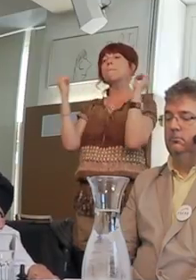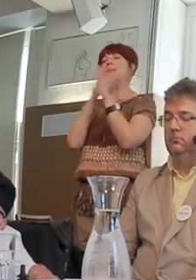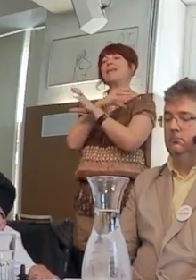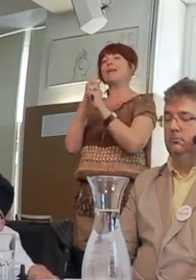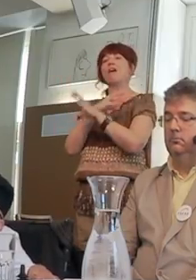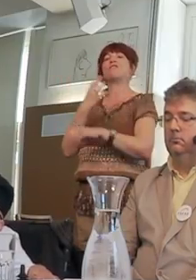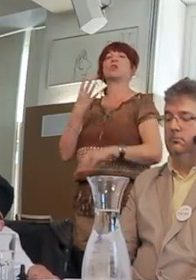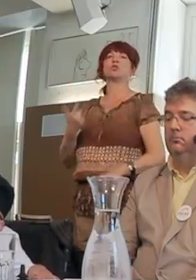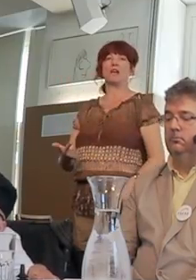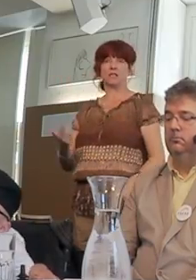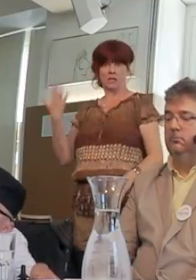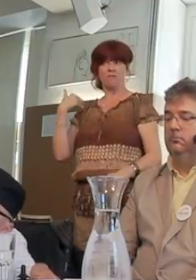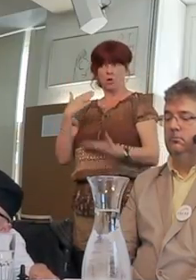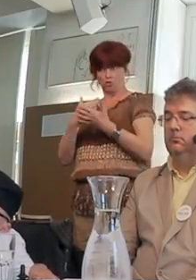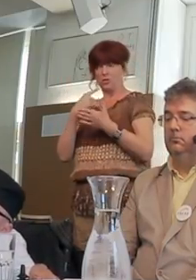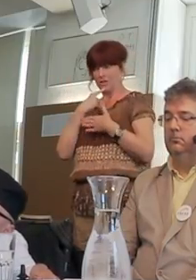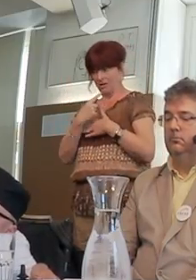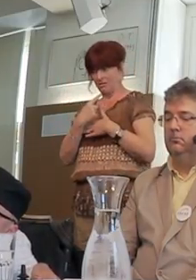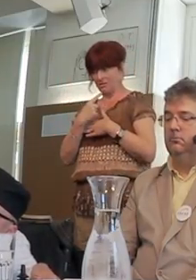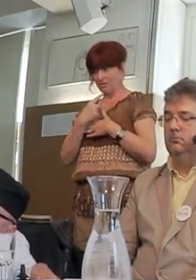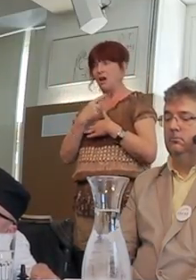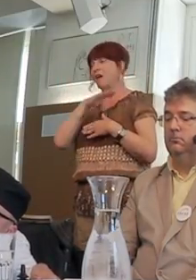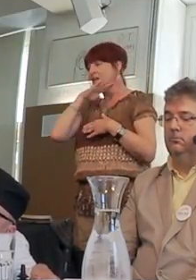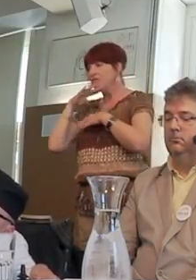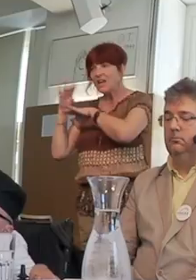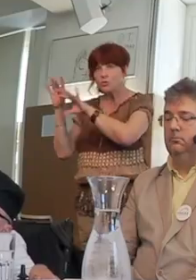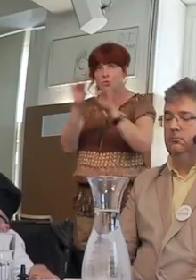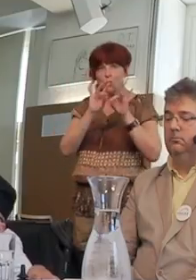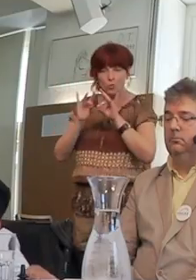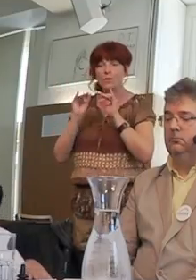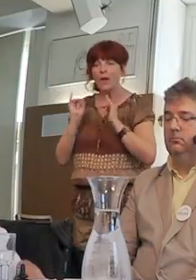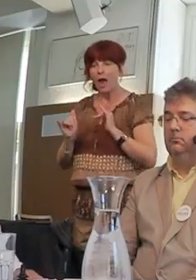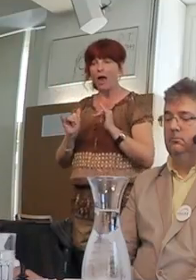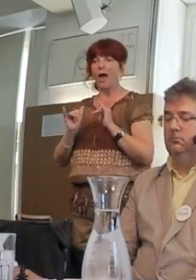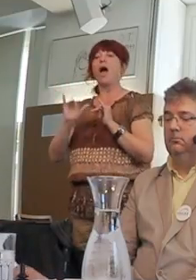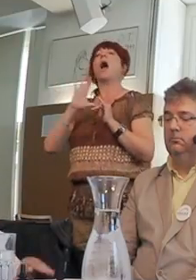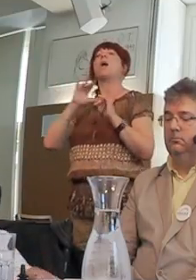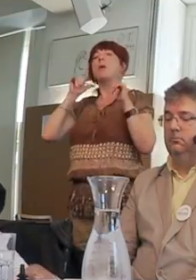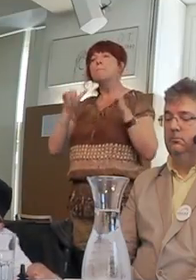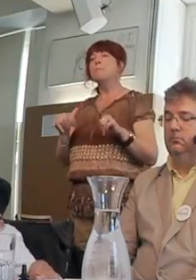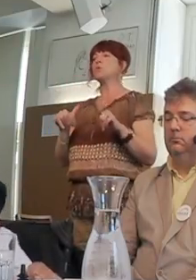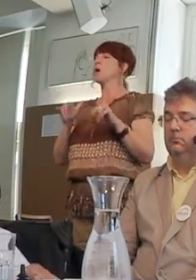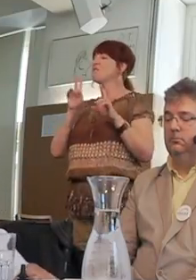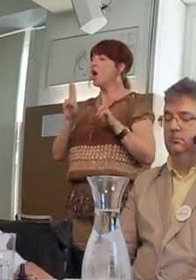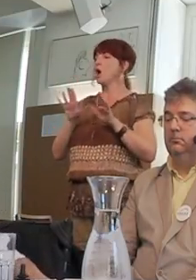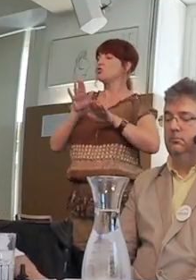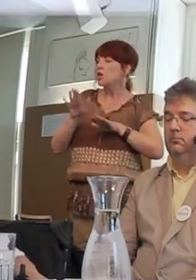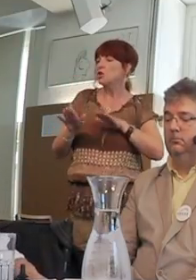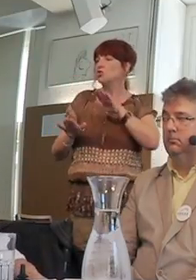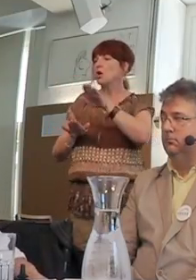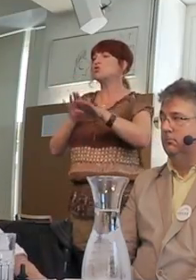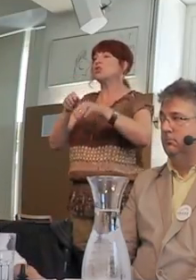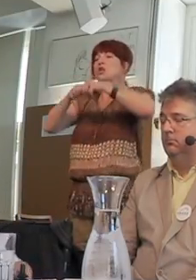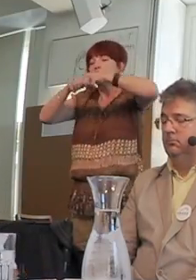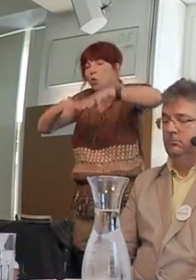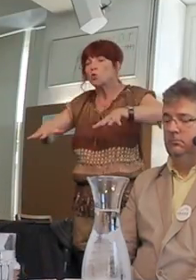erwähnt wurde. Hier ist viel zu tun, hier muss man aber ganz strukturiert die Sache angehen und nicht gewähren